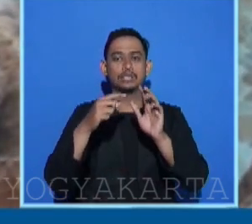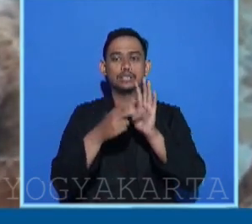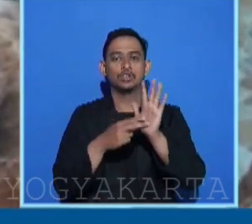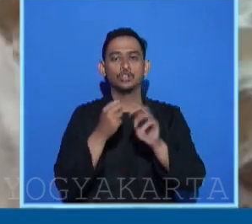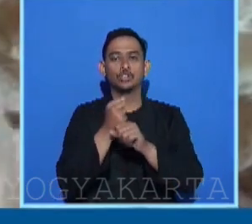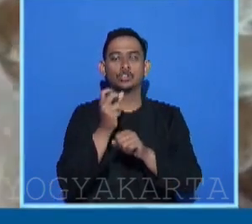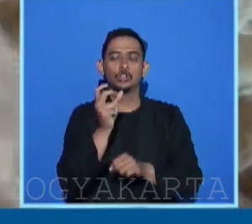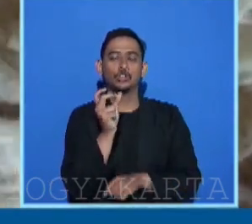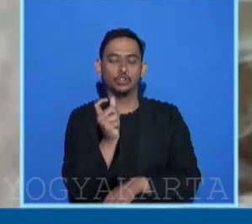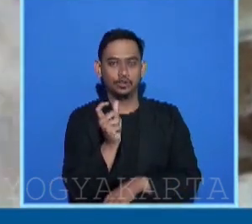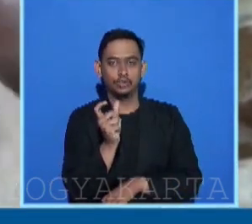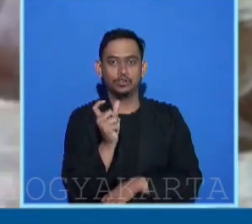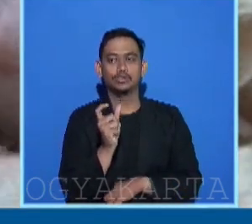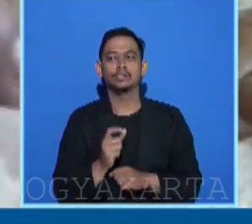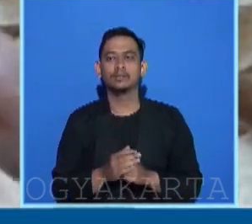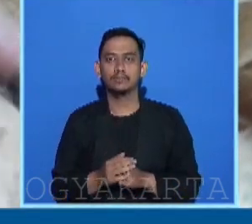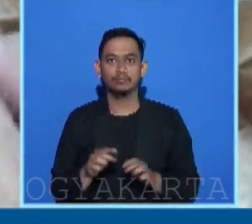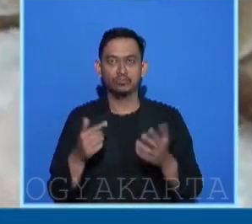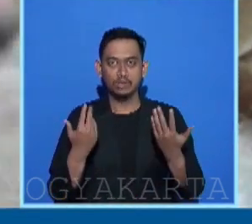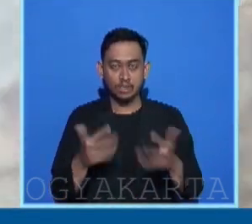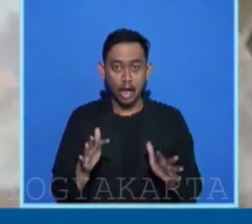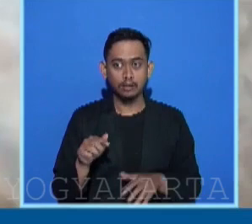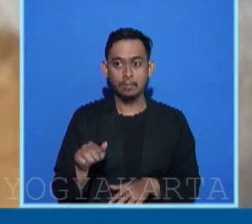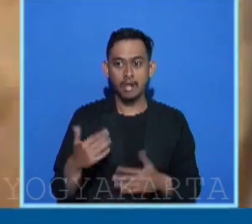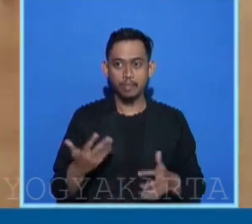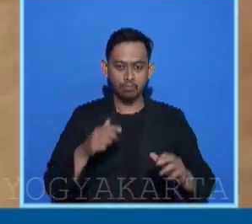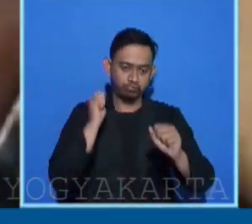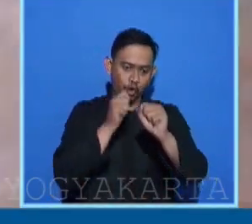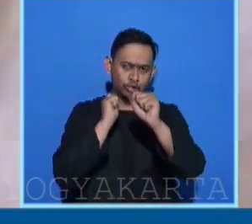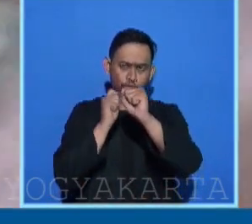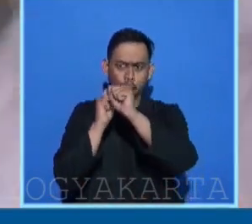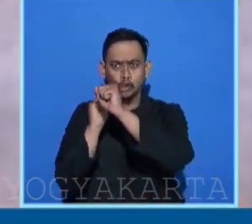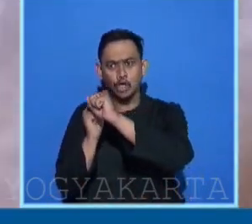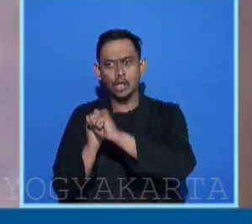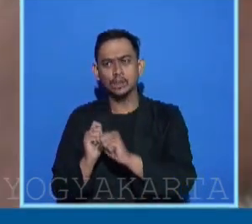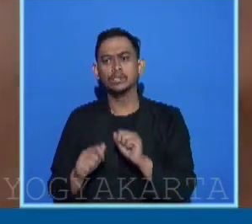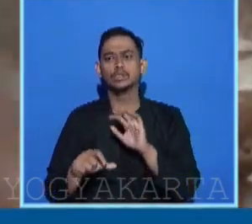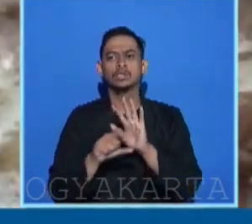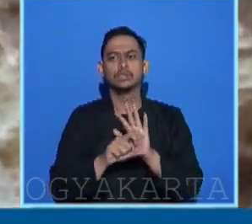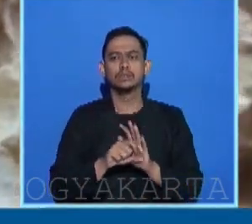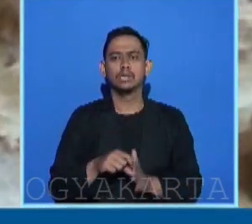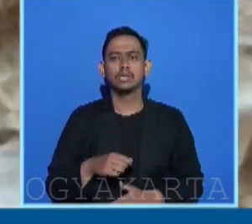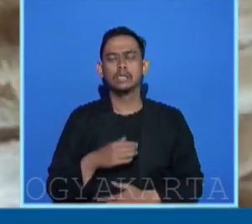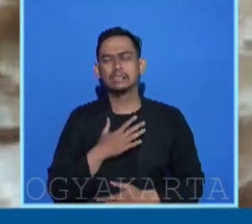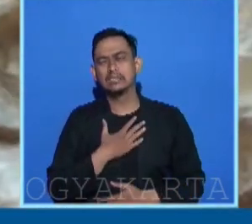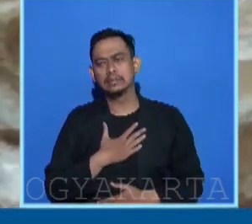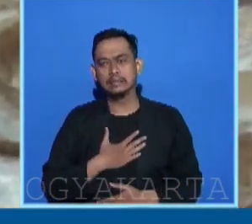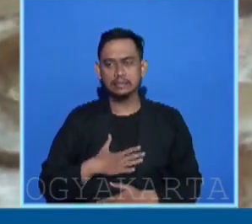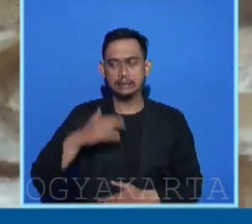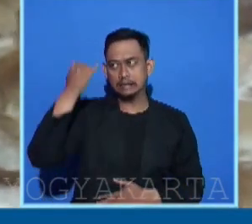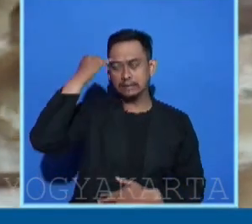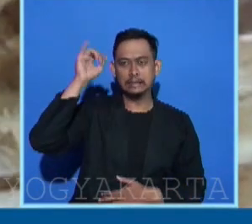ciptorosonan karsanipun sebaliknya pun menaungi penggalian ini pun memiliki range pihak pun Ugi kados denike Jalan ide